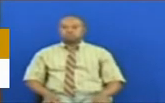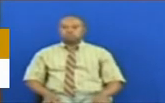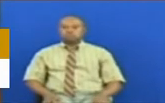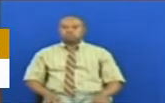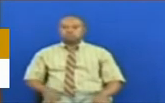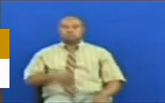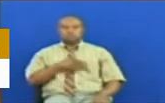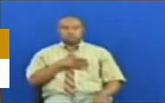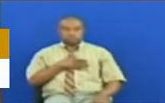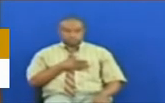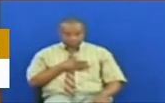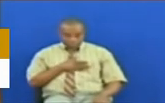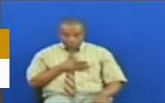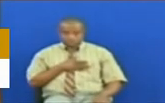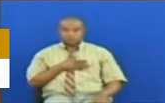Mheshimiwa Wanu.